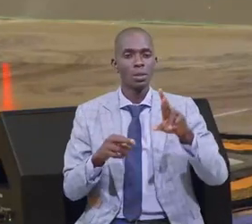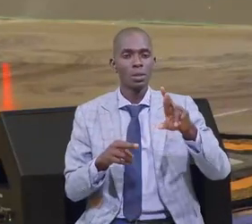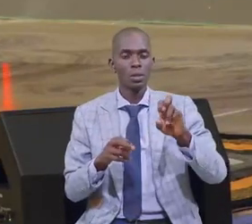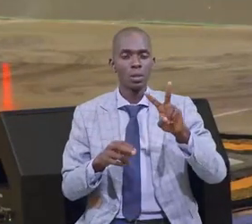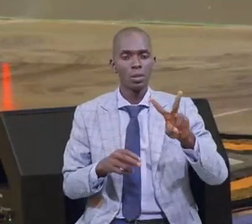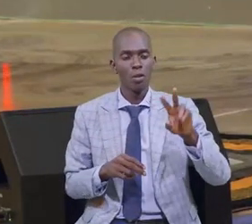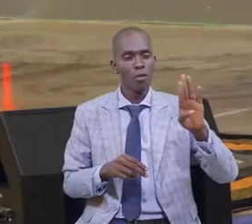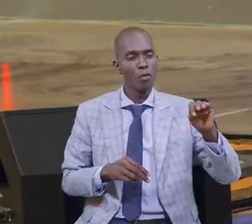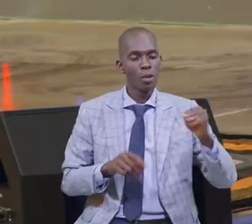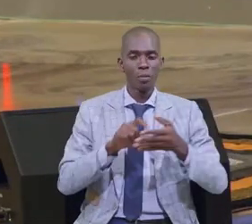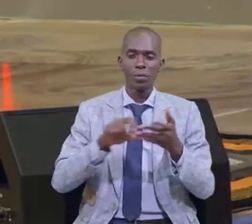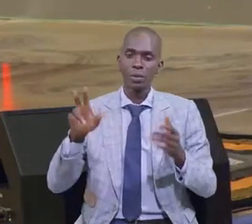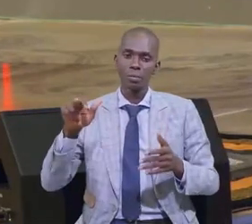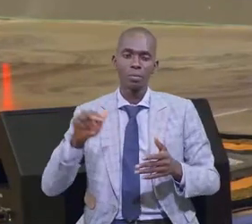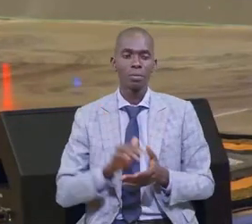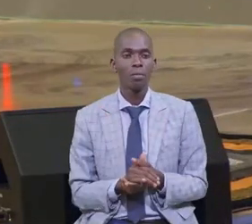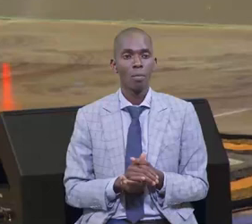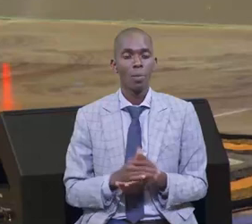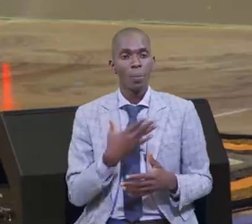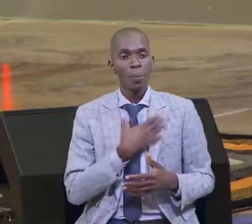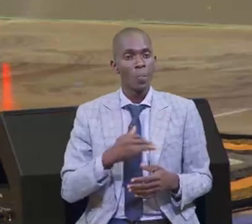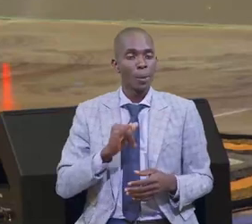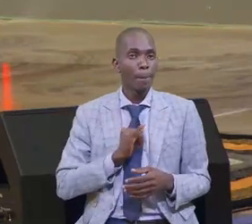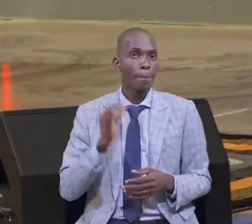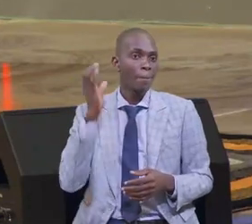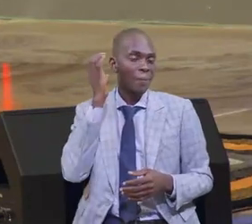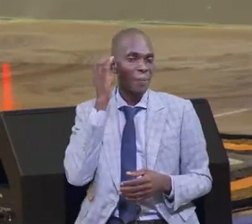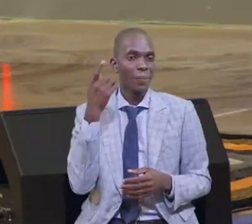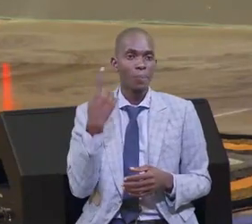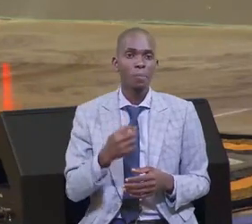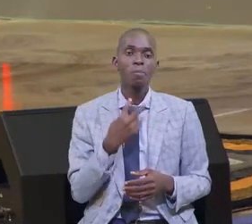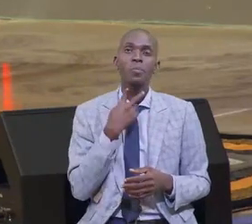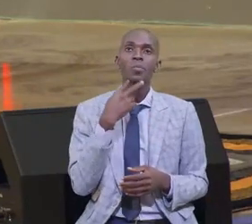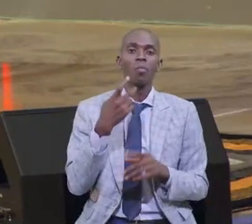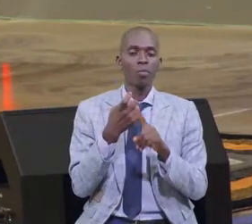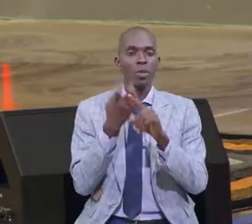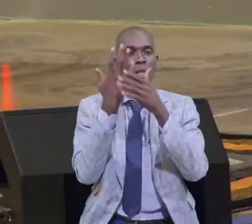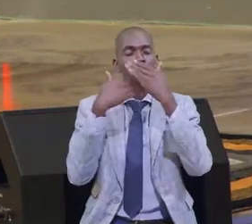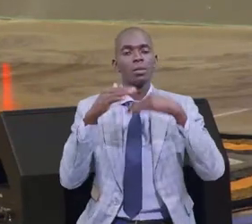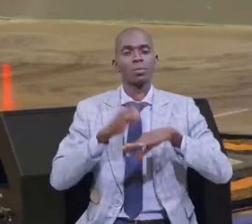Apocalypse 13,